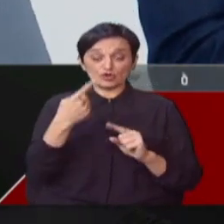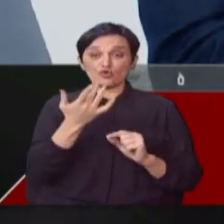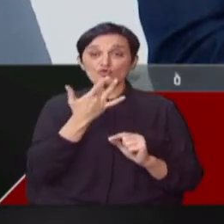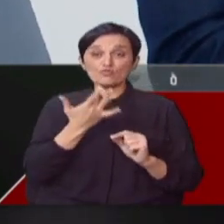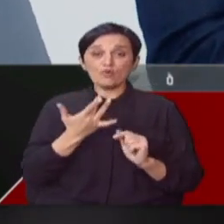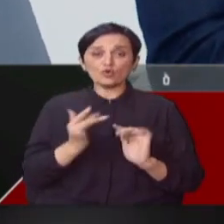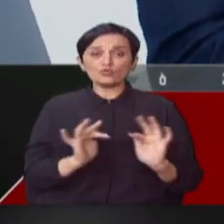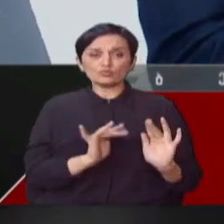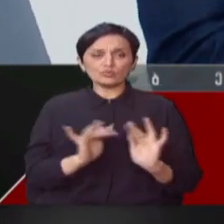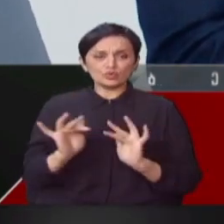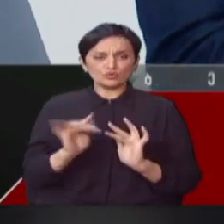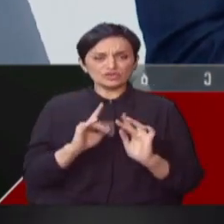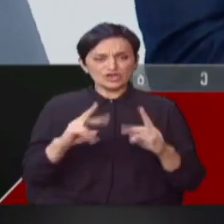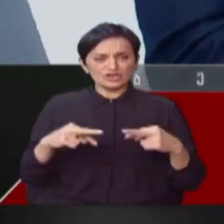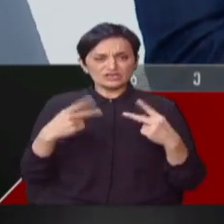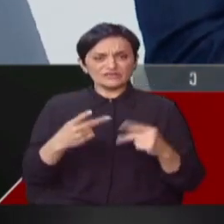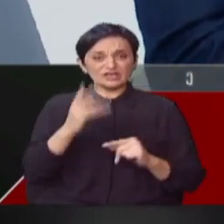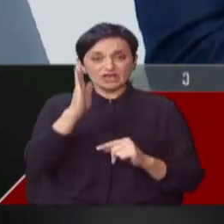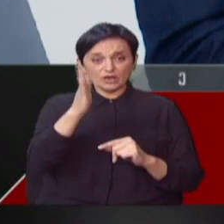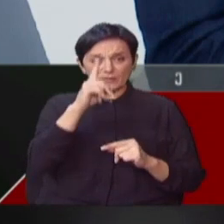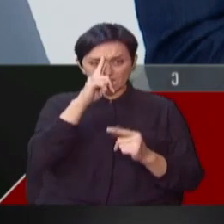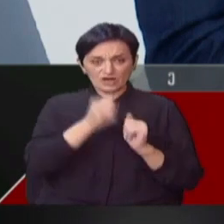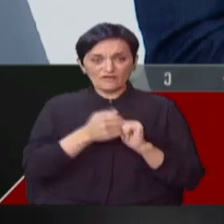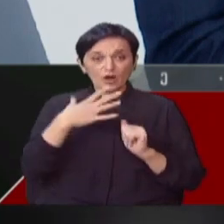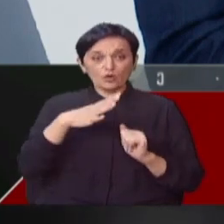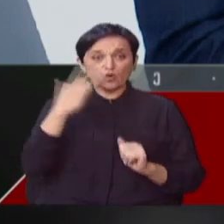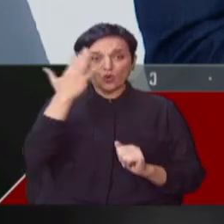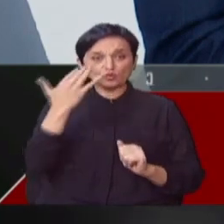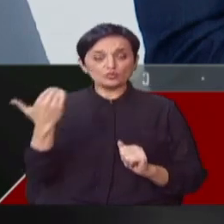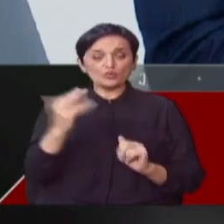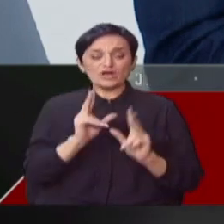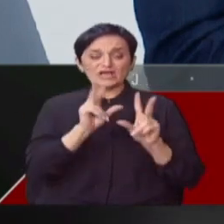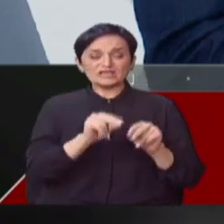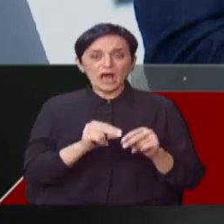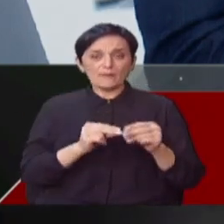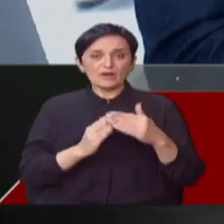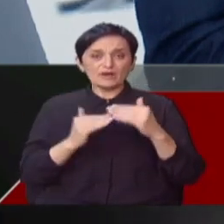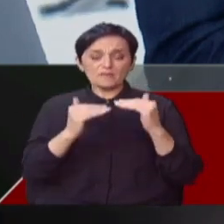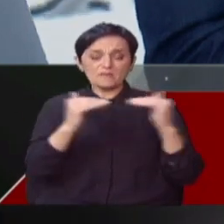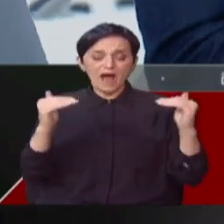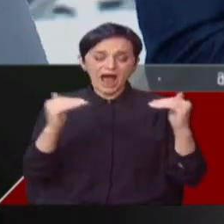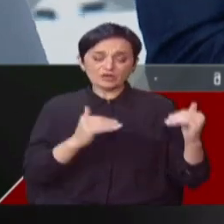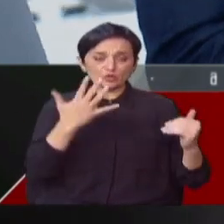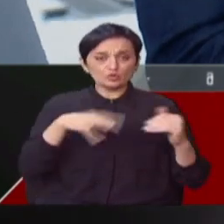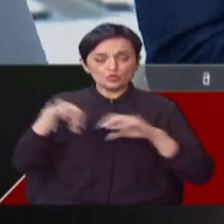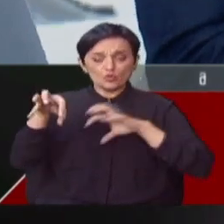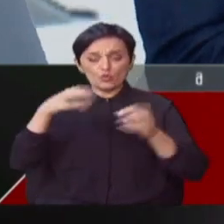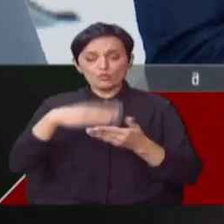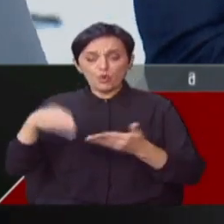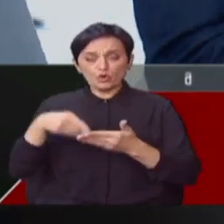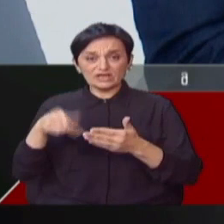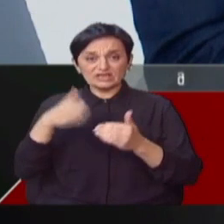პოლიტიკურ პროცესებში რაღაცა ცვლილებები იქნება. გვახსოვს ქართული ოცნების მხრიდან დაპირებები ბარიერის დაწევაზე თუ პოლარიზაციის